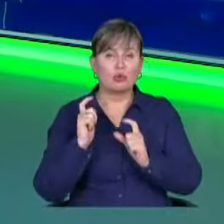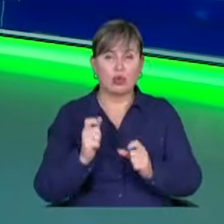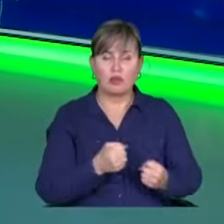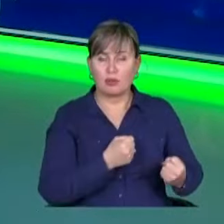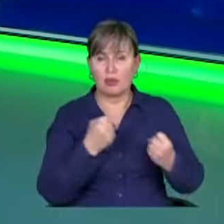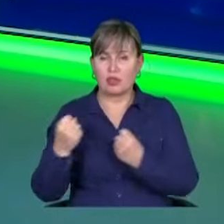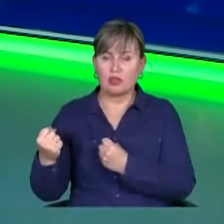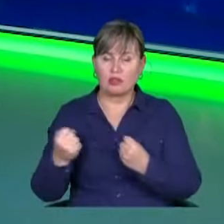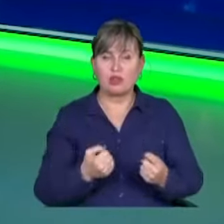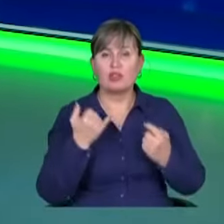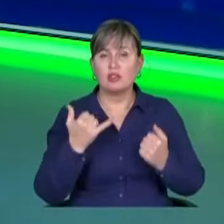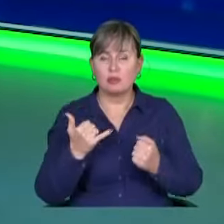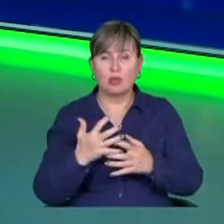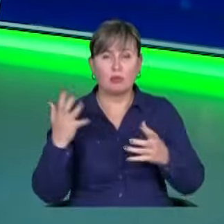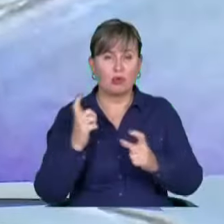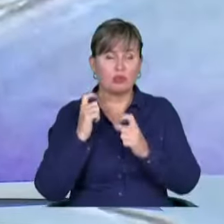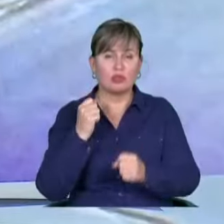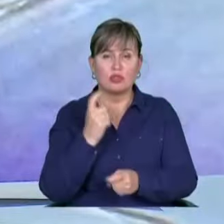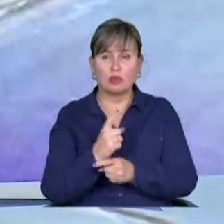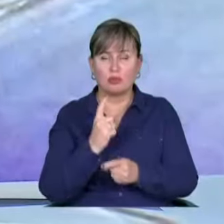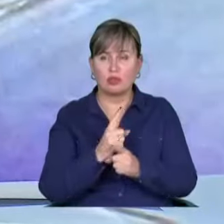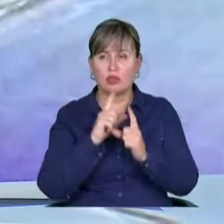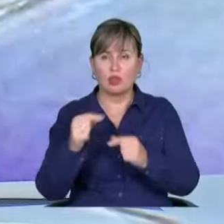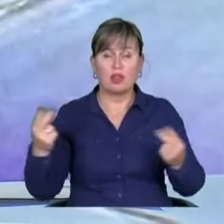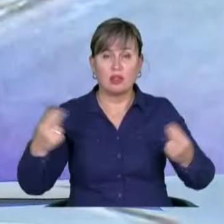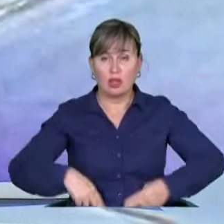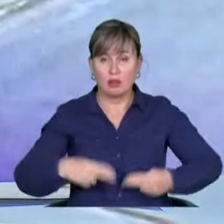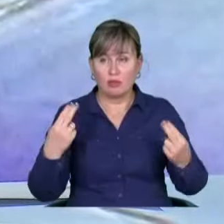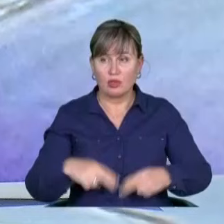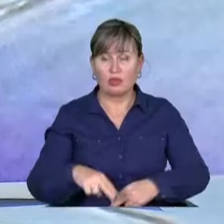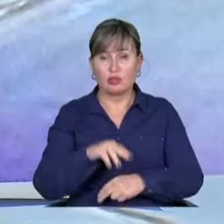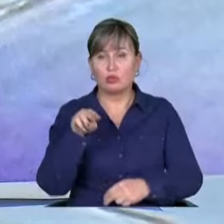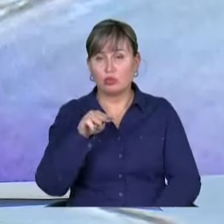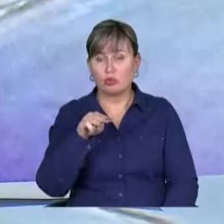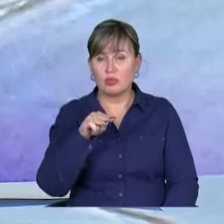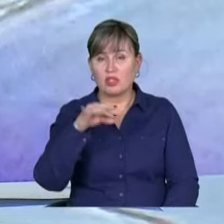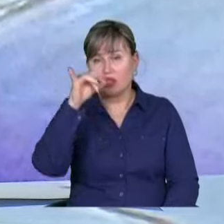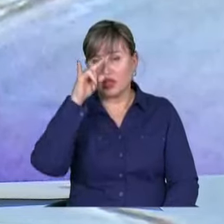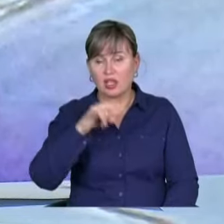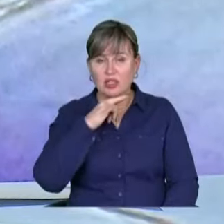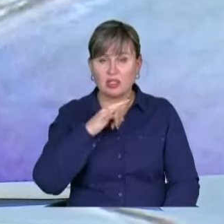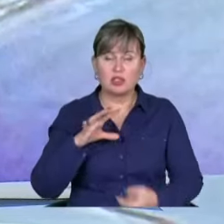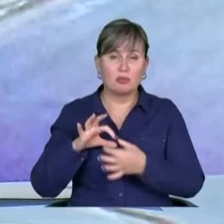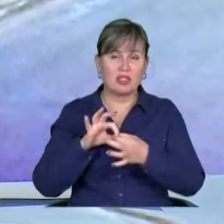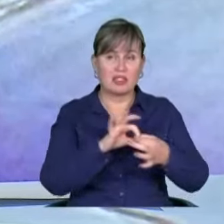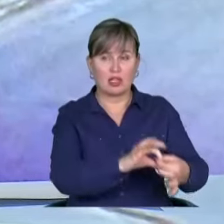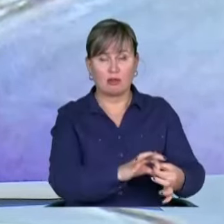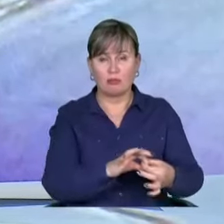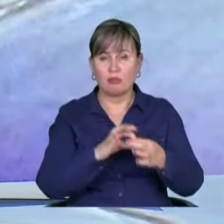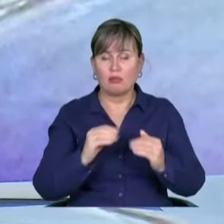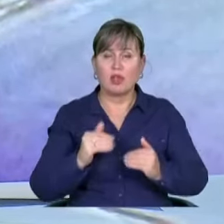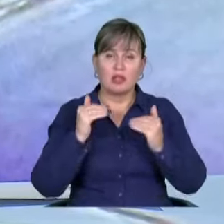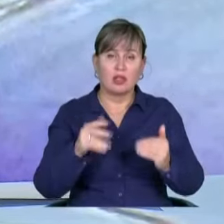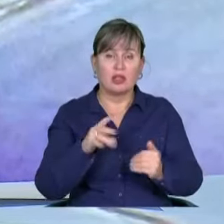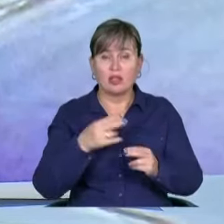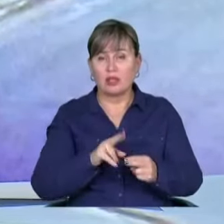перевозок. Отныне большегрузам запрещено проезжать таможенный пост на границе Туркменистана и Казахстана с прицепом. Подорожают ли на